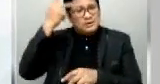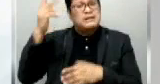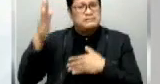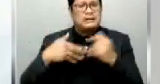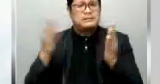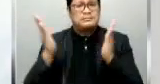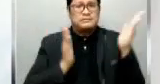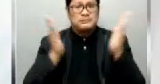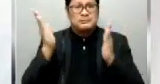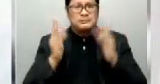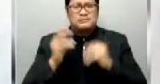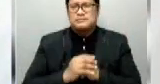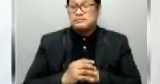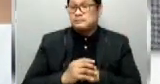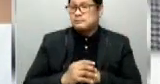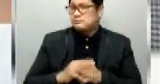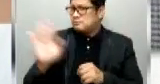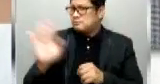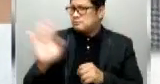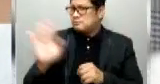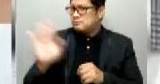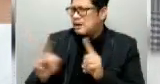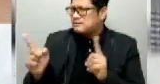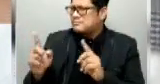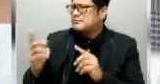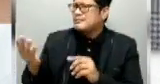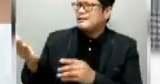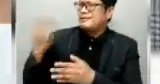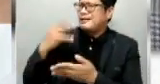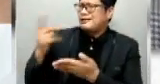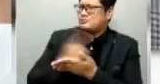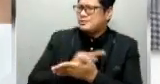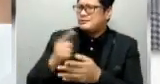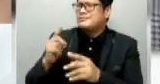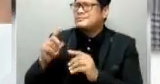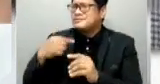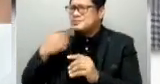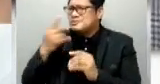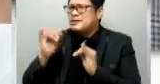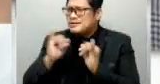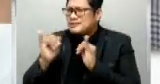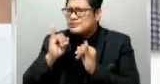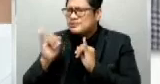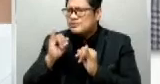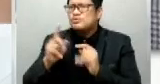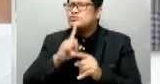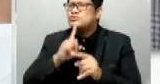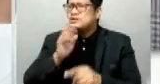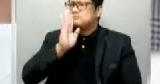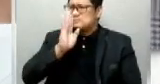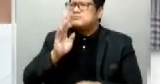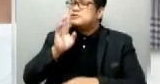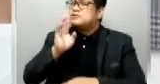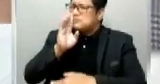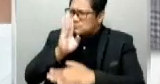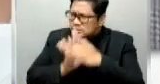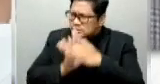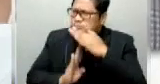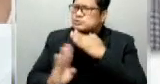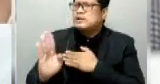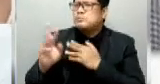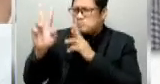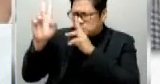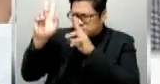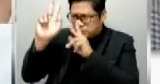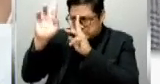yung in-interview namin siya last week. Sabi niya parang she was always polite and respectful sa Pangulo. Pero she still wants to